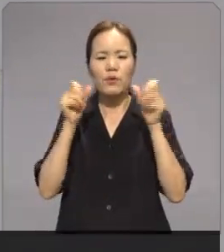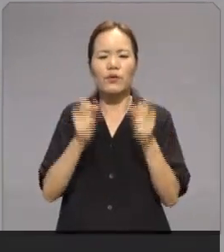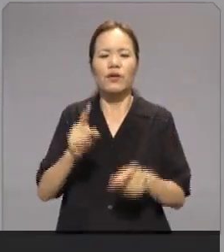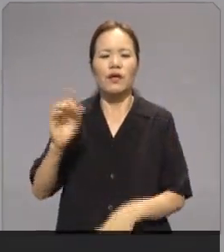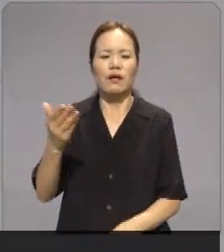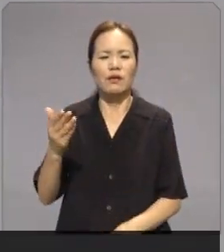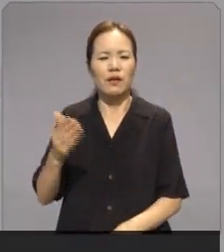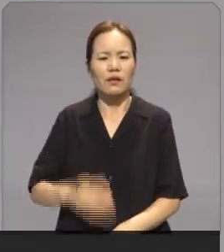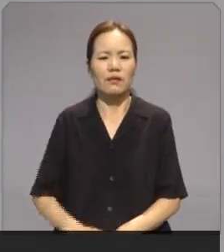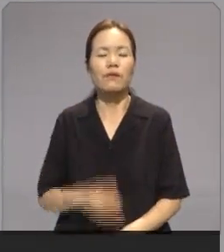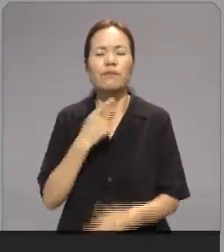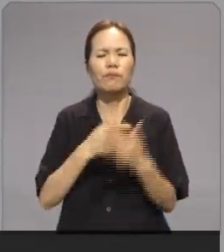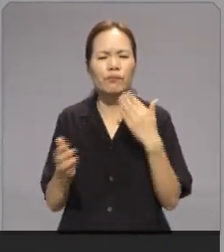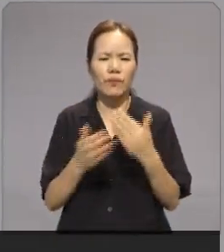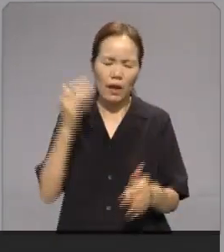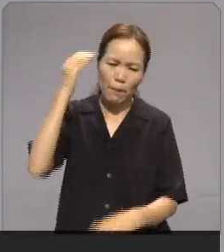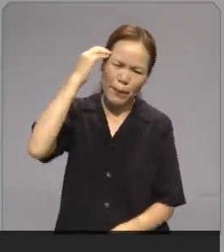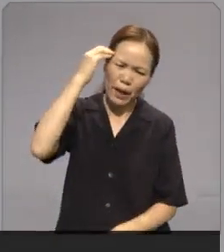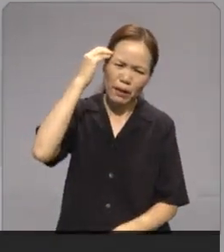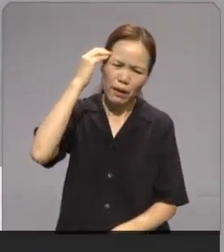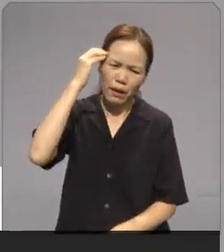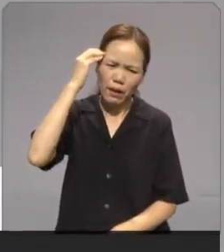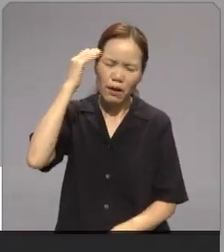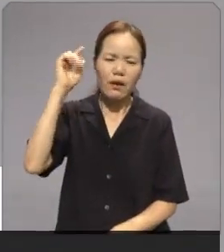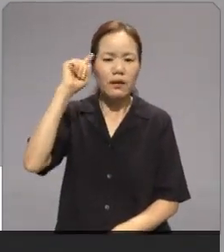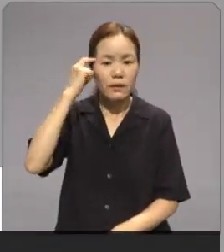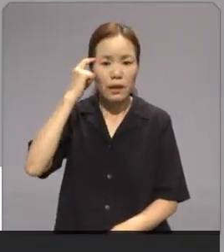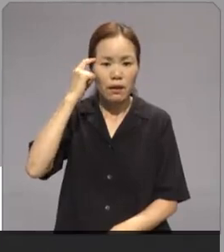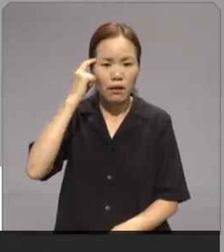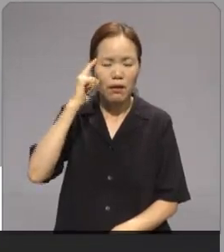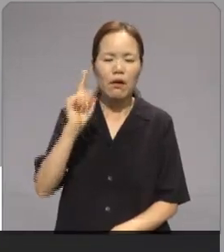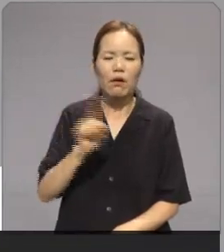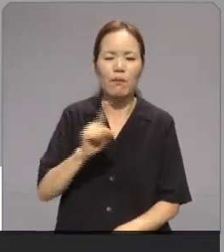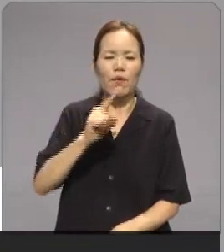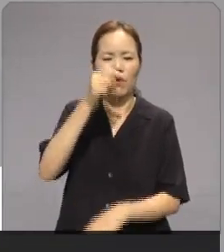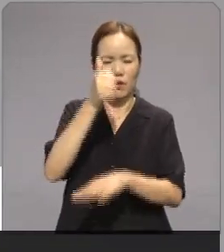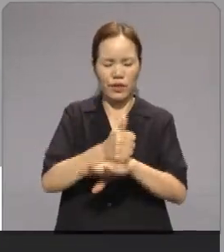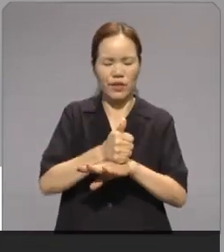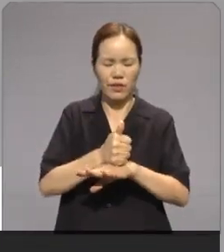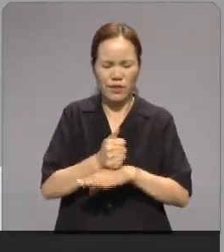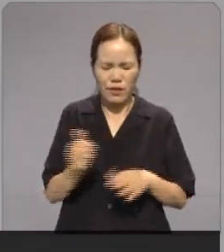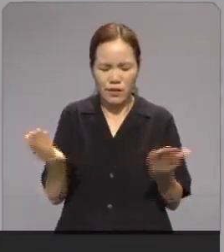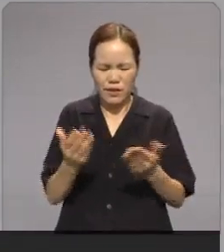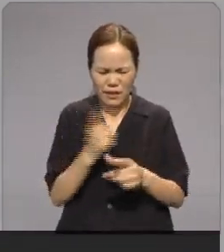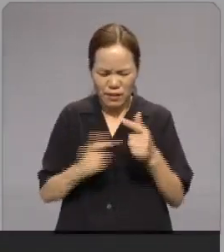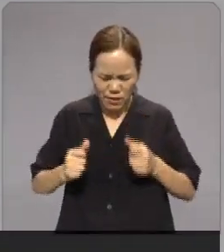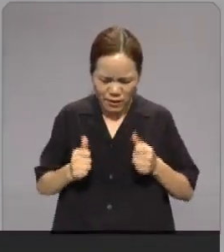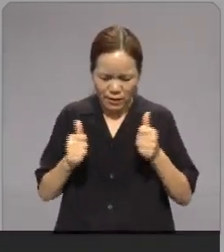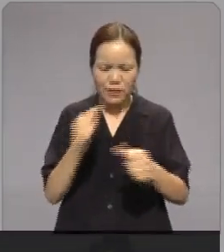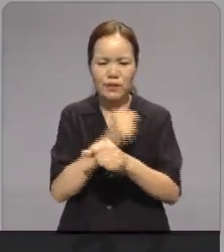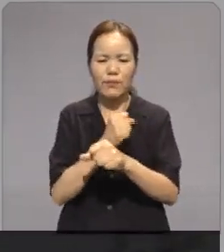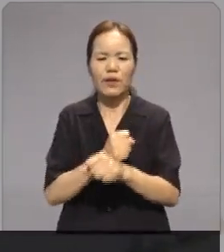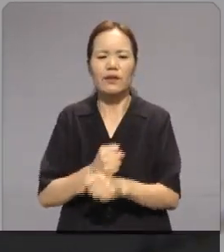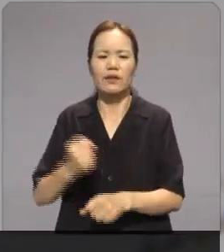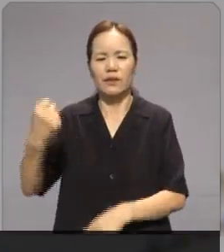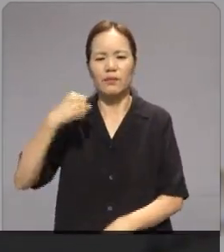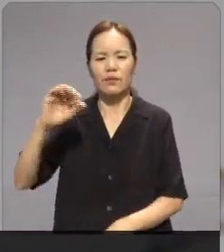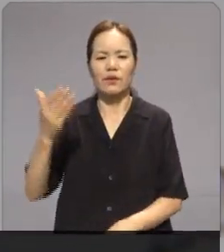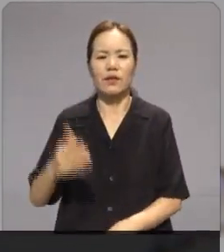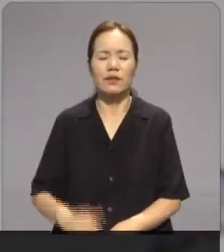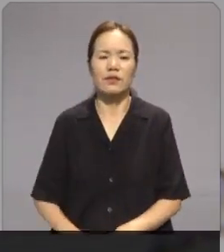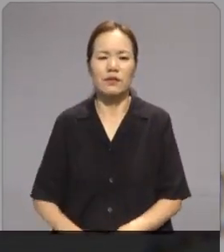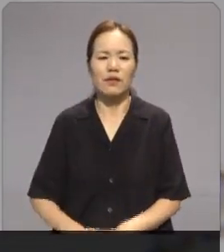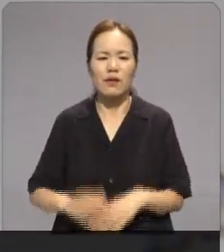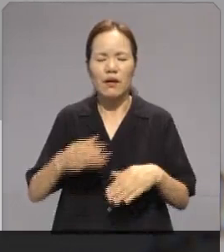경력에 지장을 줄 것이란 우려는 일을 더 열심히 할 수 있는 원동력이 됩니다. 노산을 바라보는 사회의 시선을